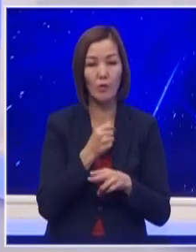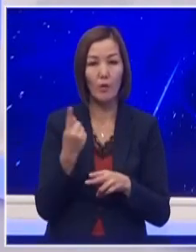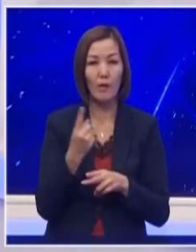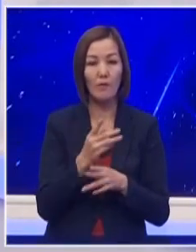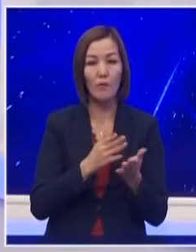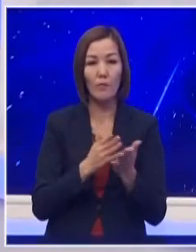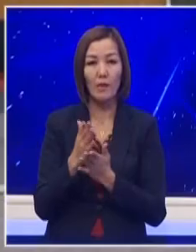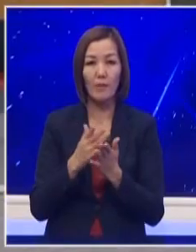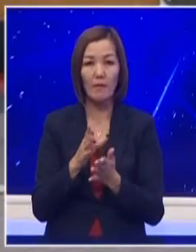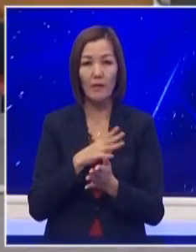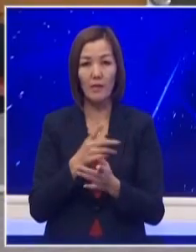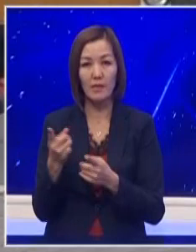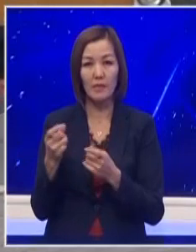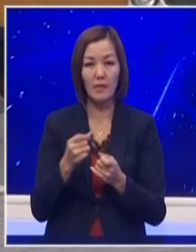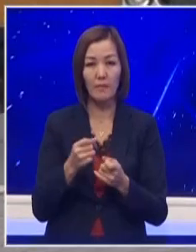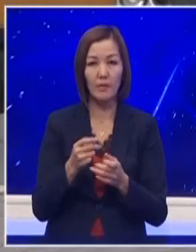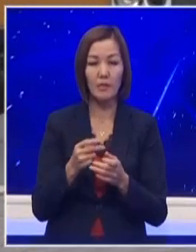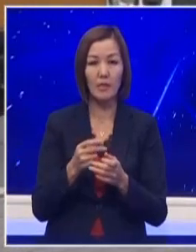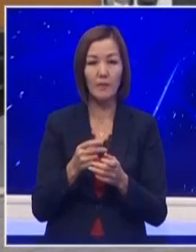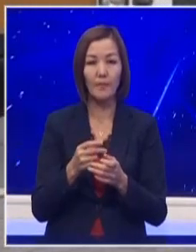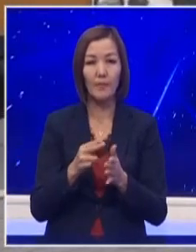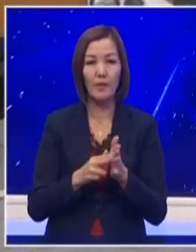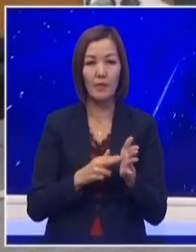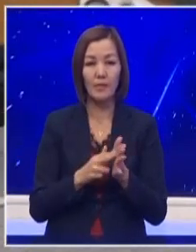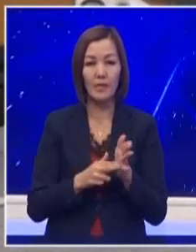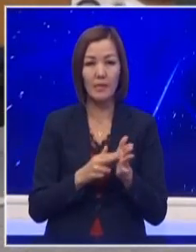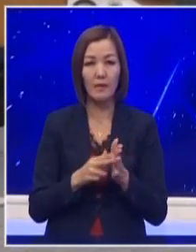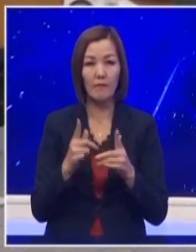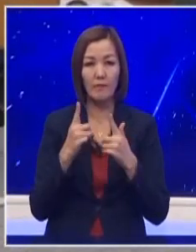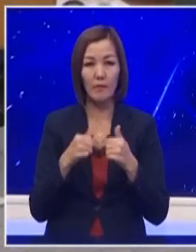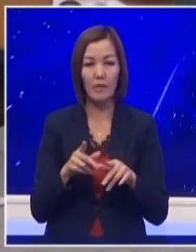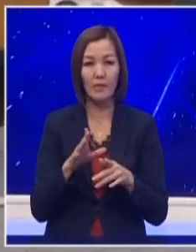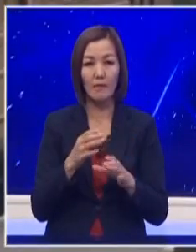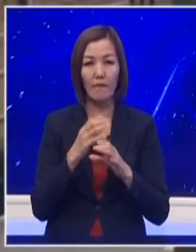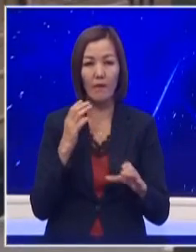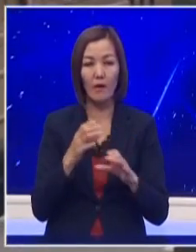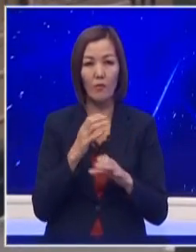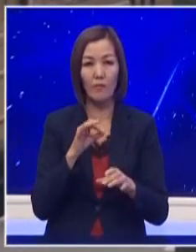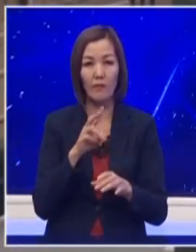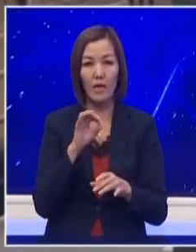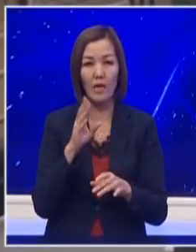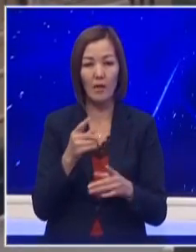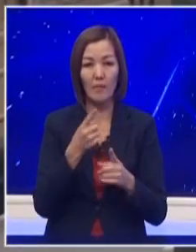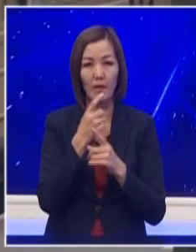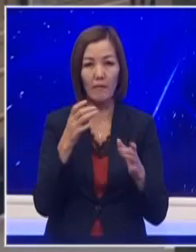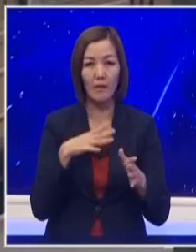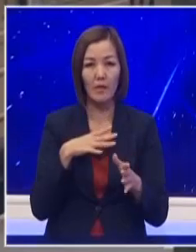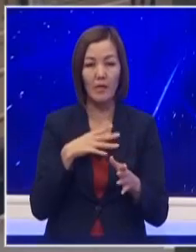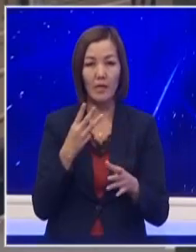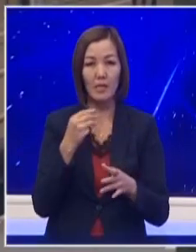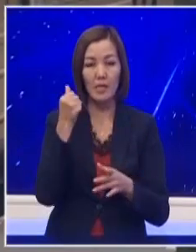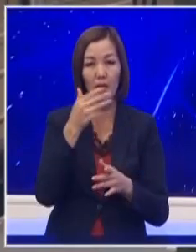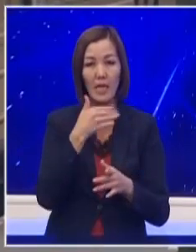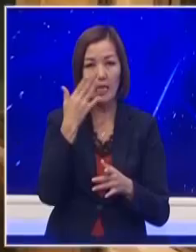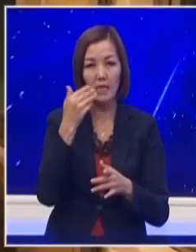по двум направлениям были был задействован пассажирский состав сформированный из вагонов тальга по информации специалистов за